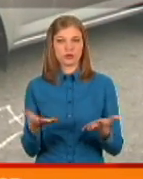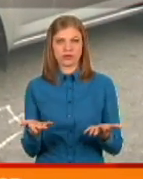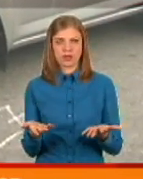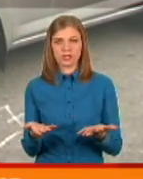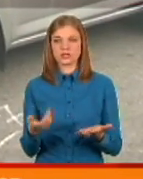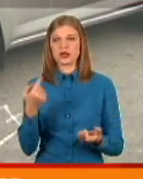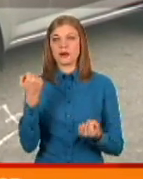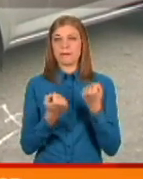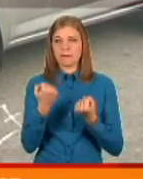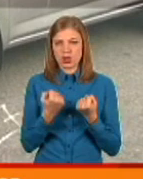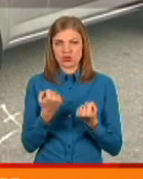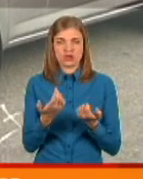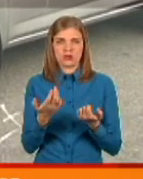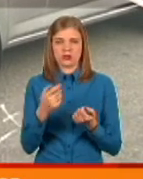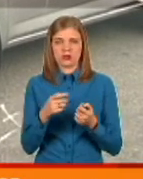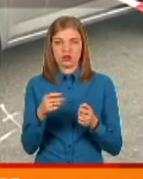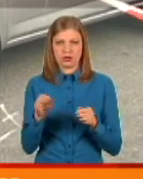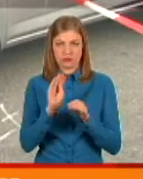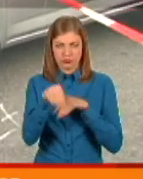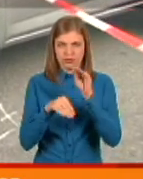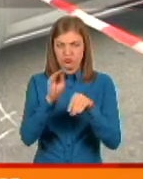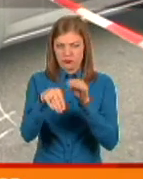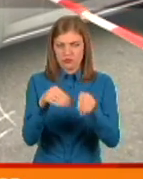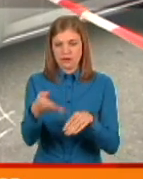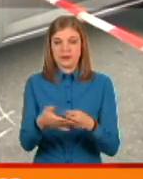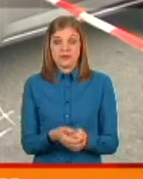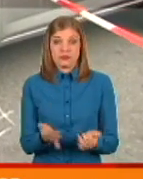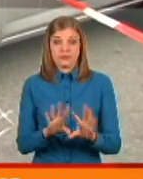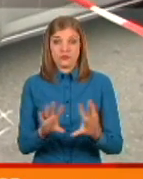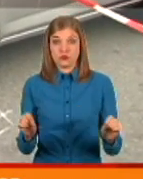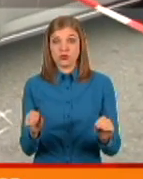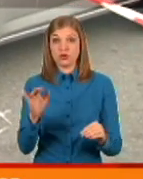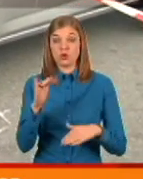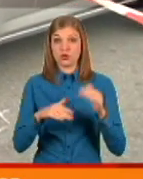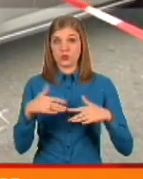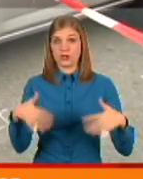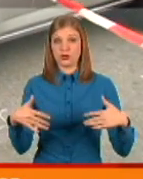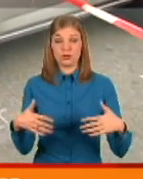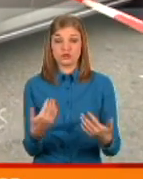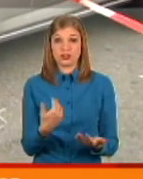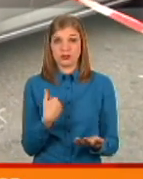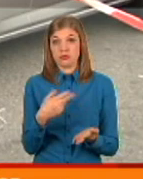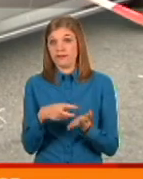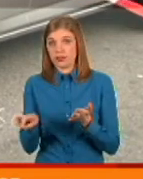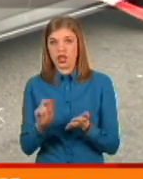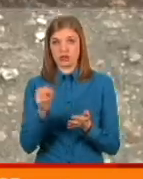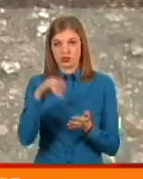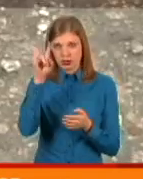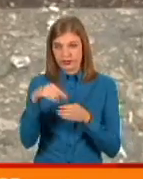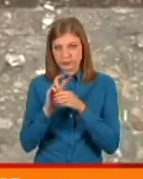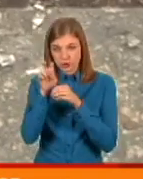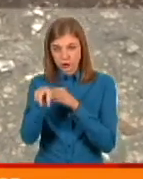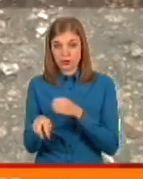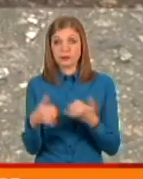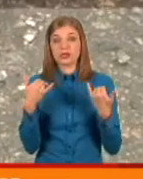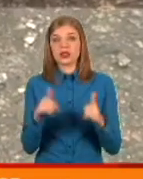відбувається. Ці машини всі один на одного летять. І все, руки трусяться, ми вилазили через вікно.